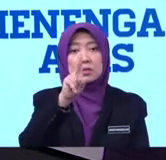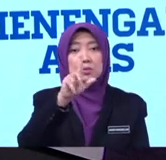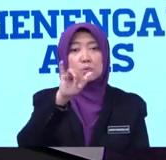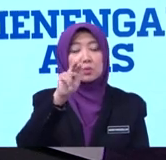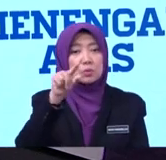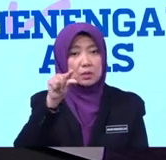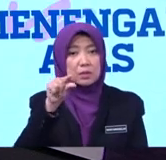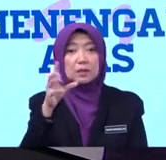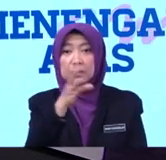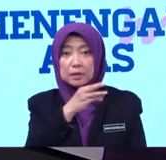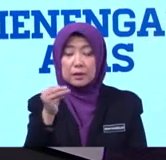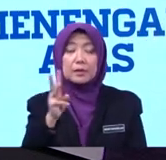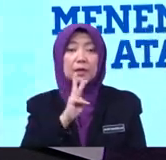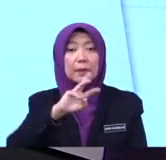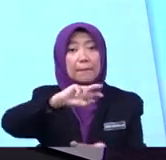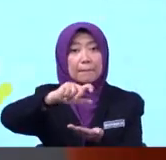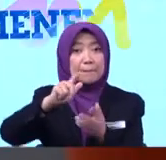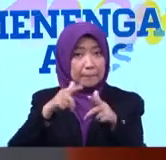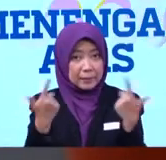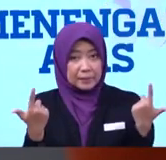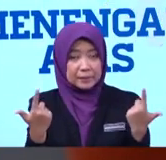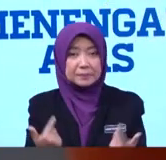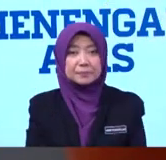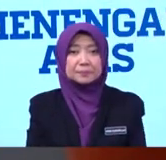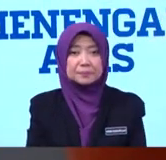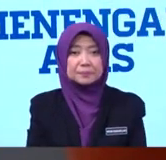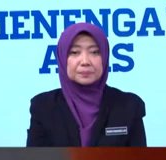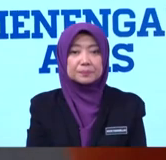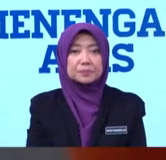kita masukkan ke dalam